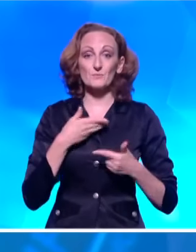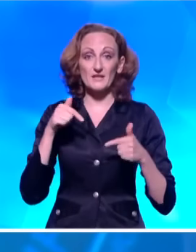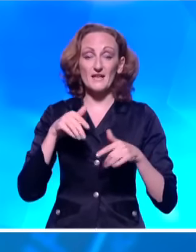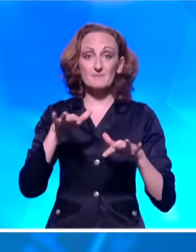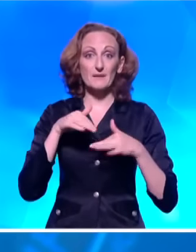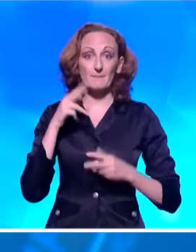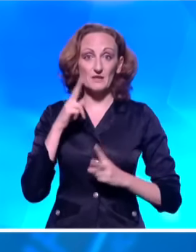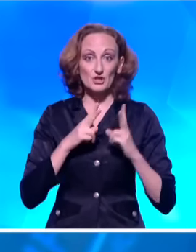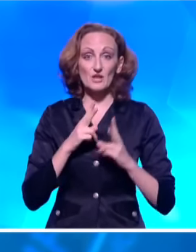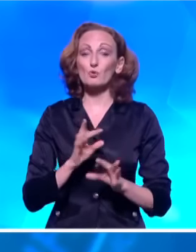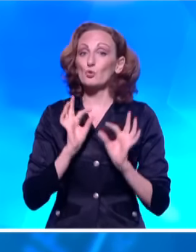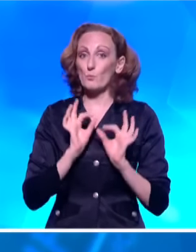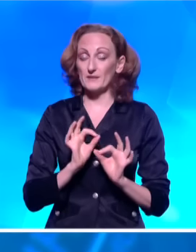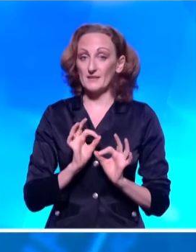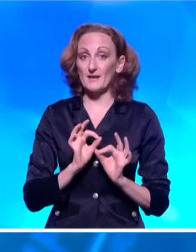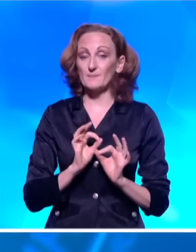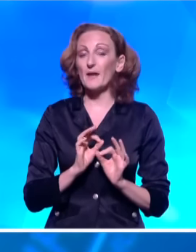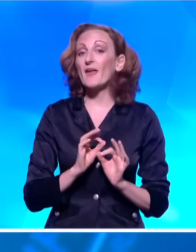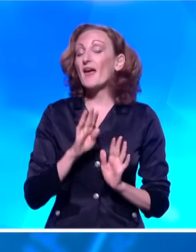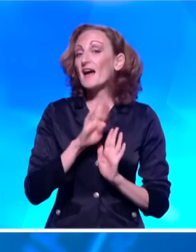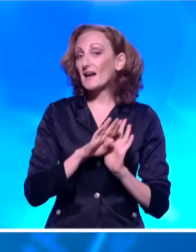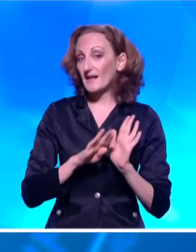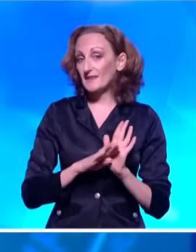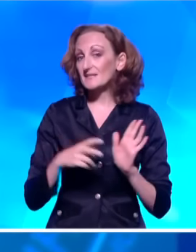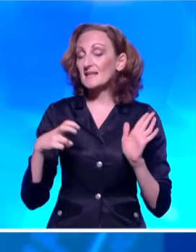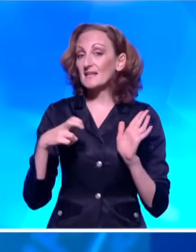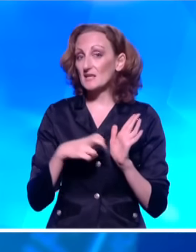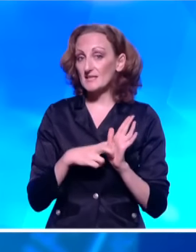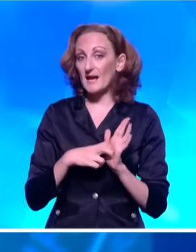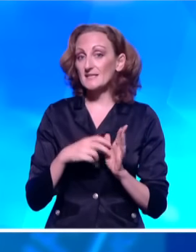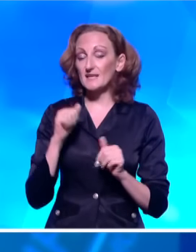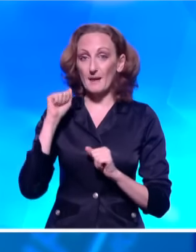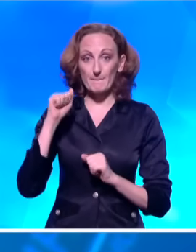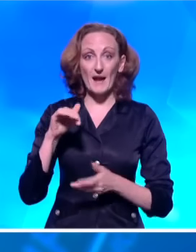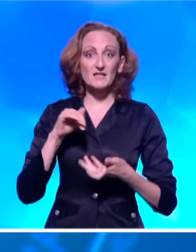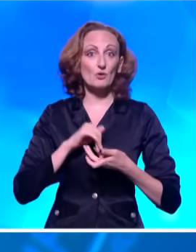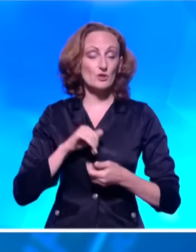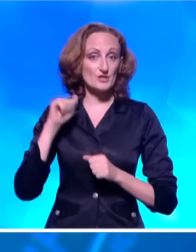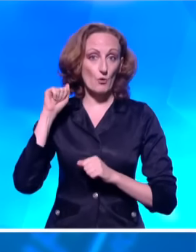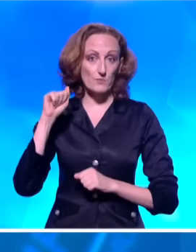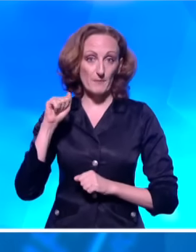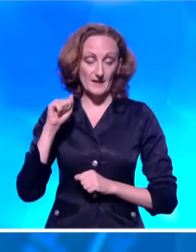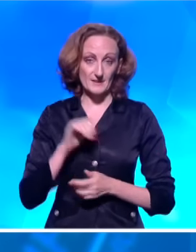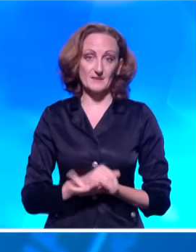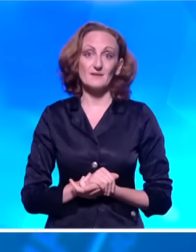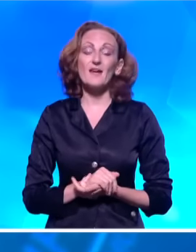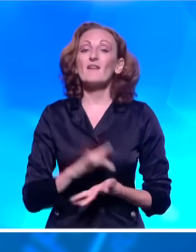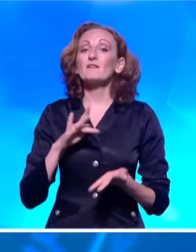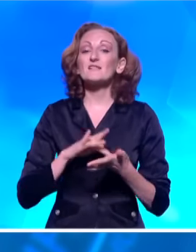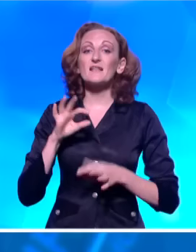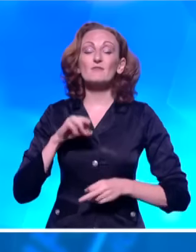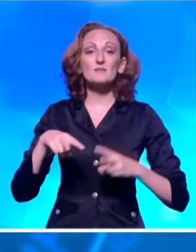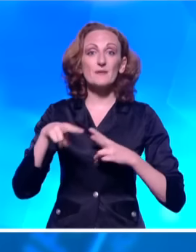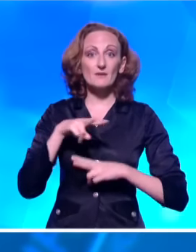решението, с което сме определили условията и реда за регистрация на партиите и коалиции от партии, ако бъдат създадени такива, в Централната